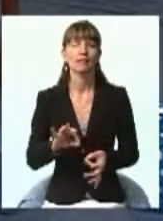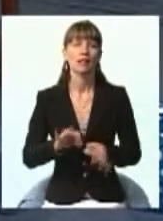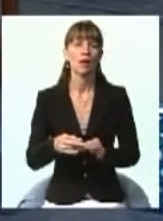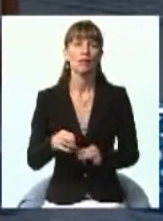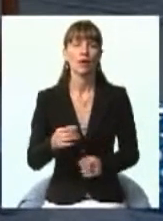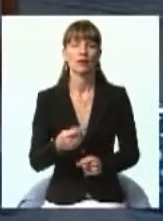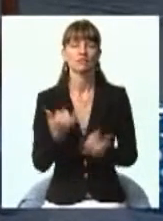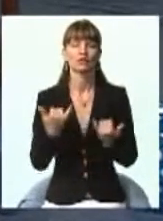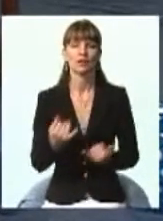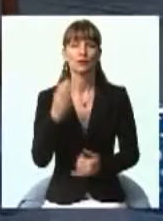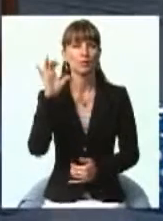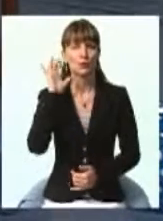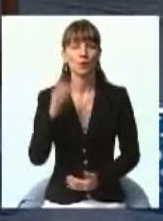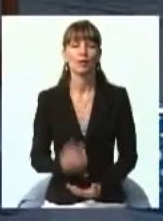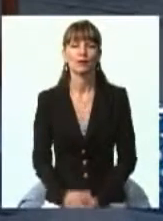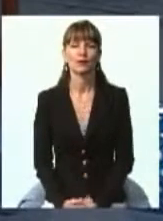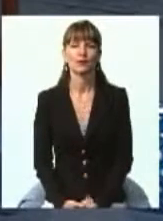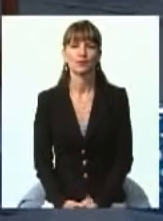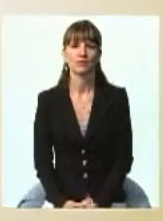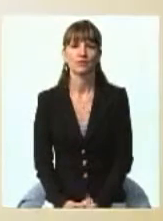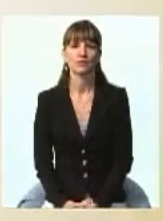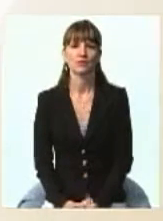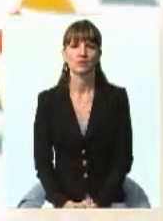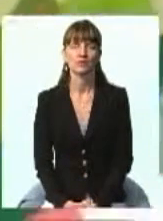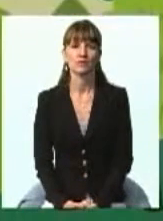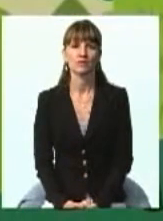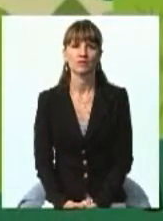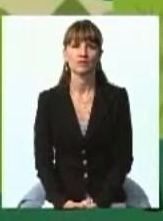детальніше про неї ми зараз і послухаємо.